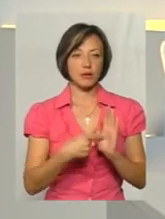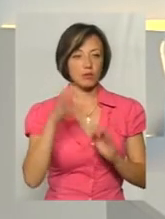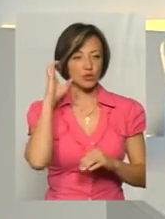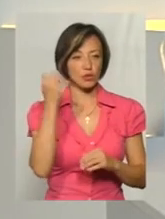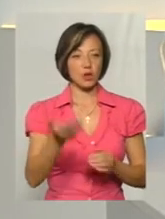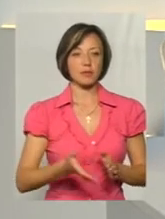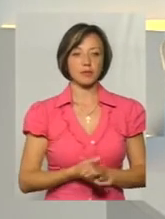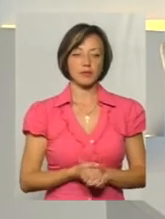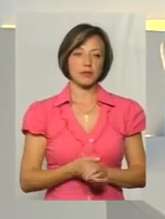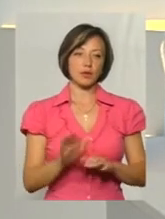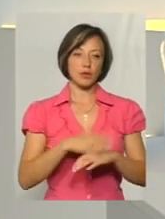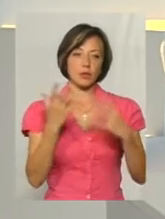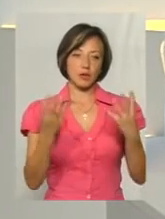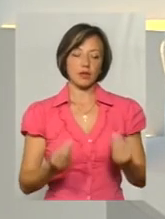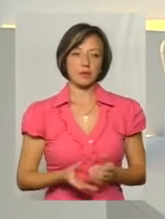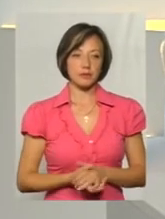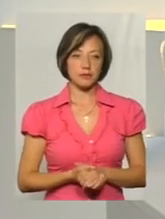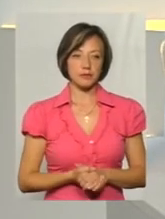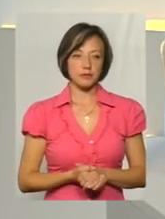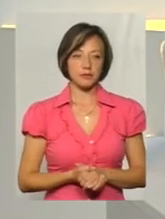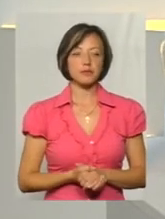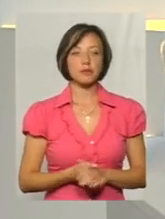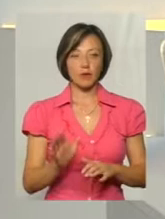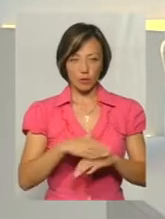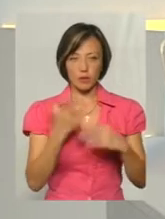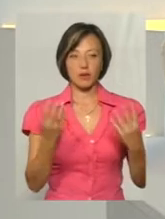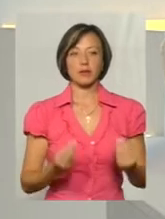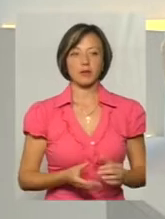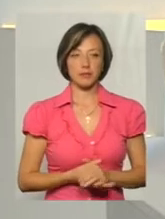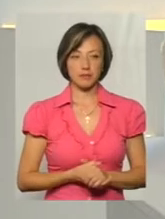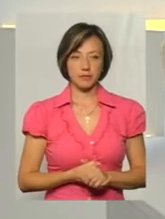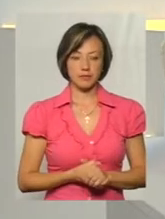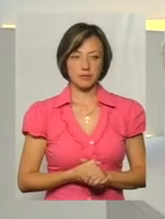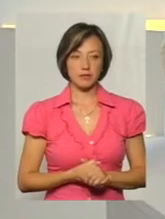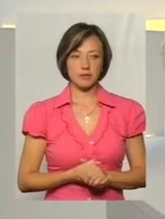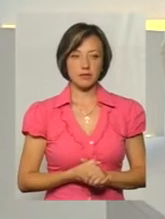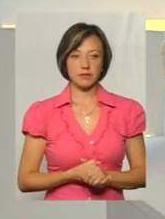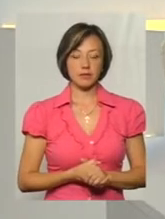Давайте його послухаємо. Добрий день, ви в ефірі. Добрий день. Добрий день.